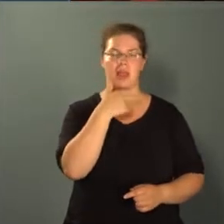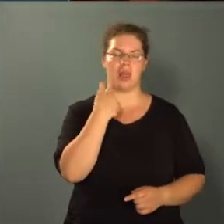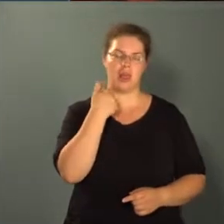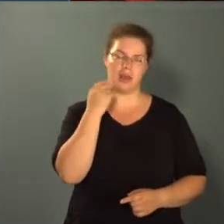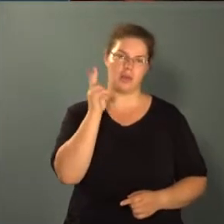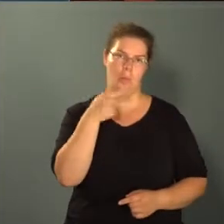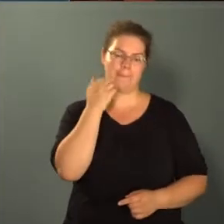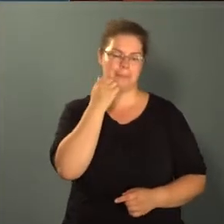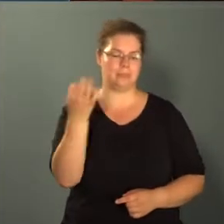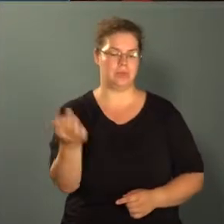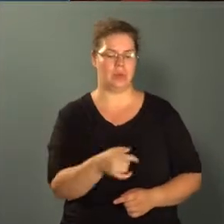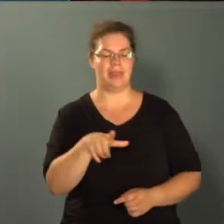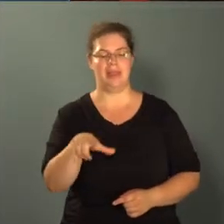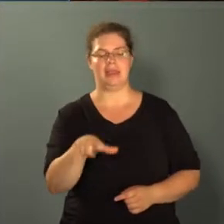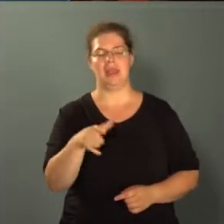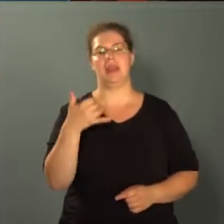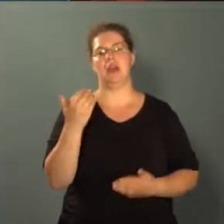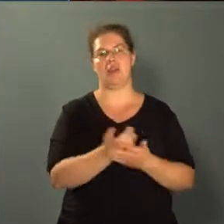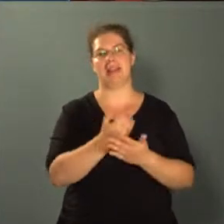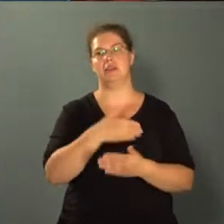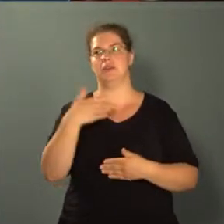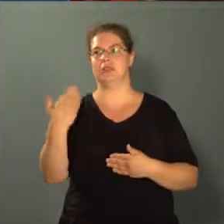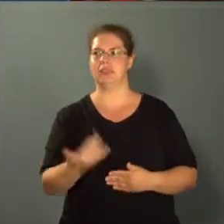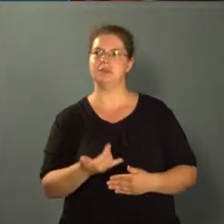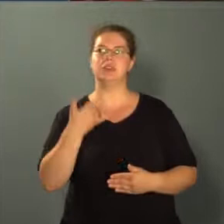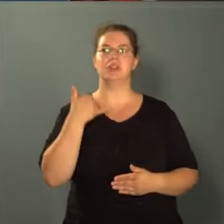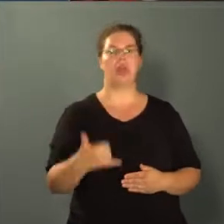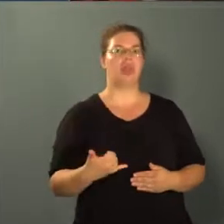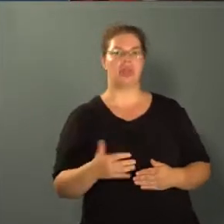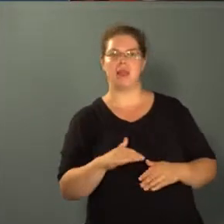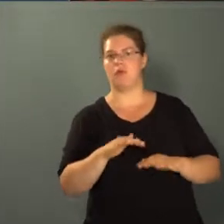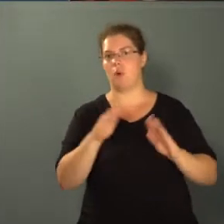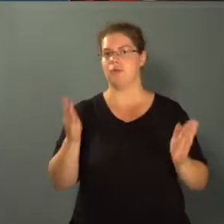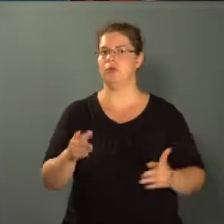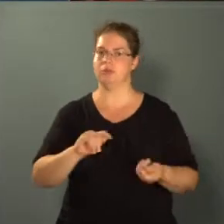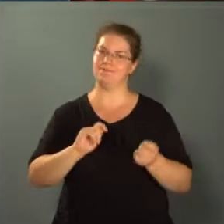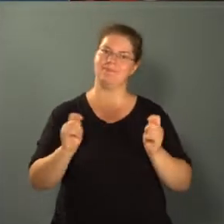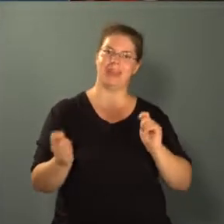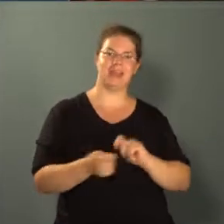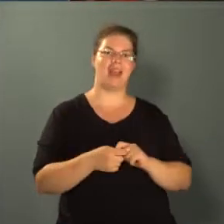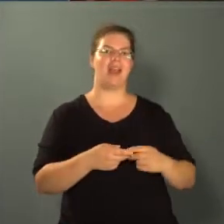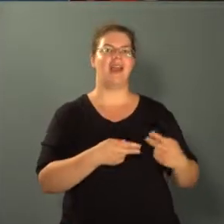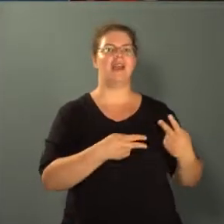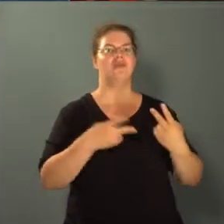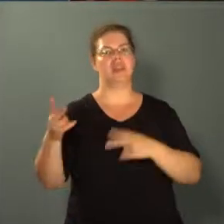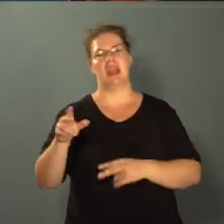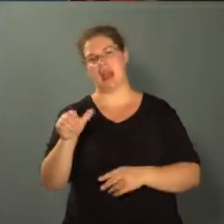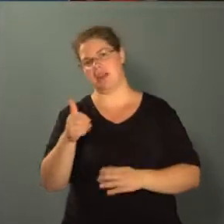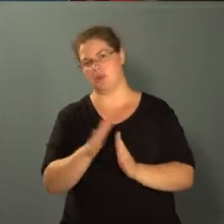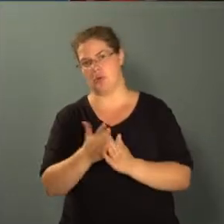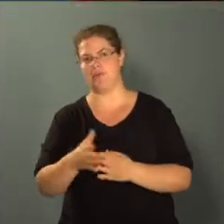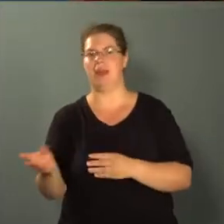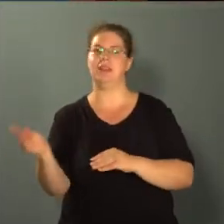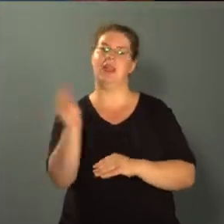ezt a két használaton kívüli telefonfülkét átalakíthatjuk egy vigyél egy könyvet, tegyél egy